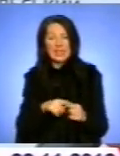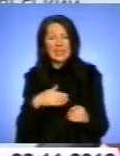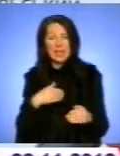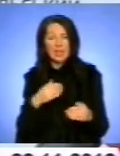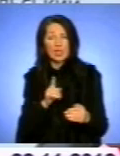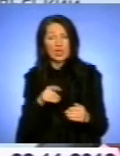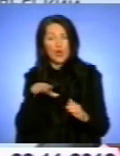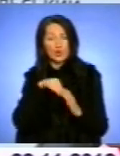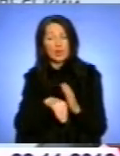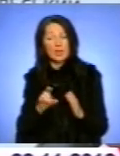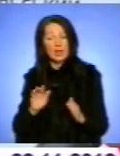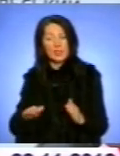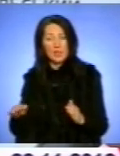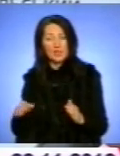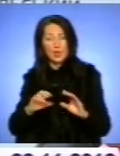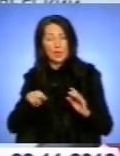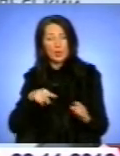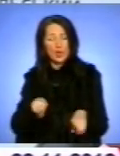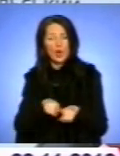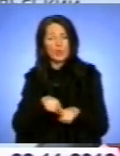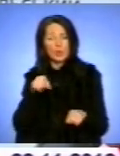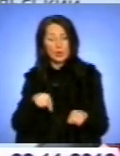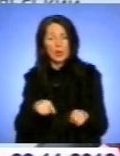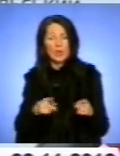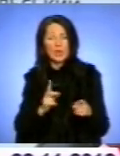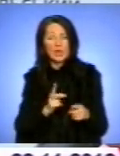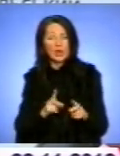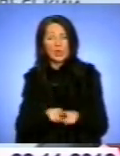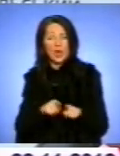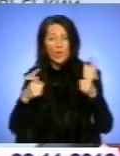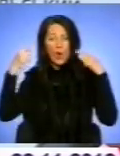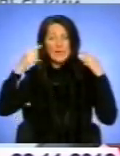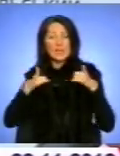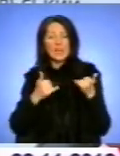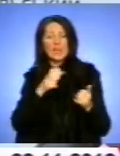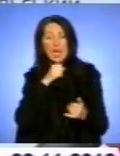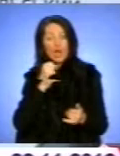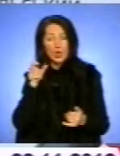я вносила в дитячу літературу, те саме і сюди. Якісь казки для дорослих, напевно. Тобто